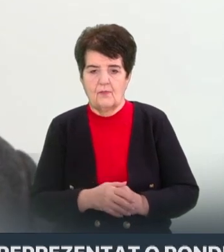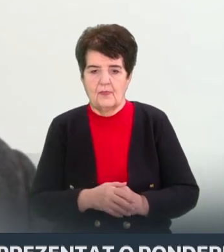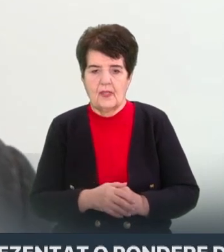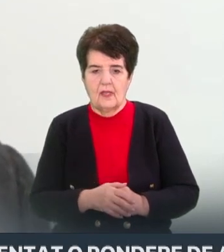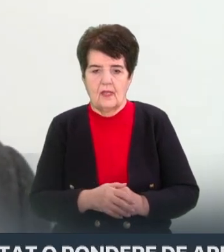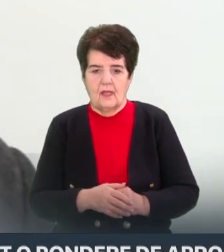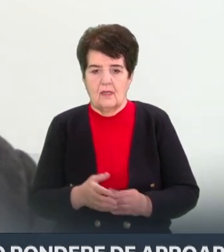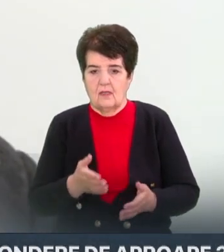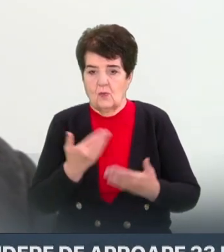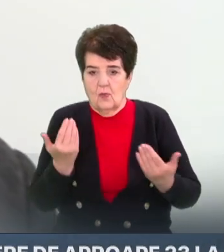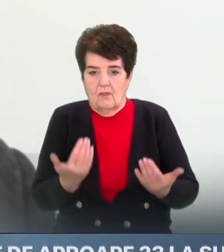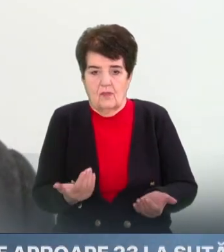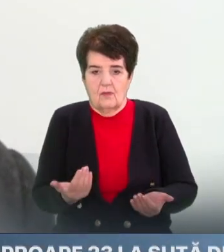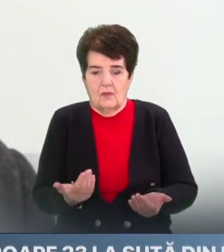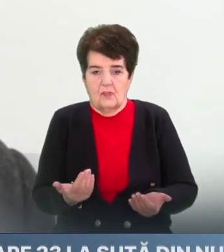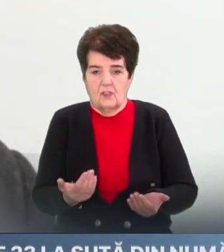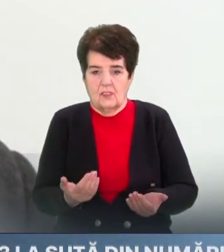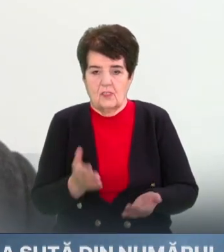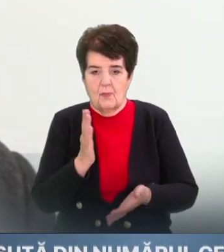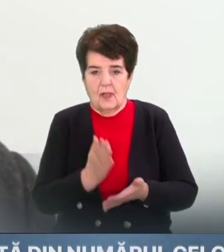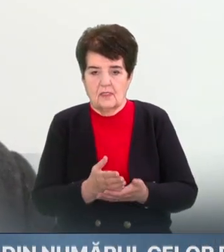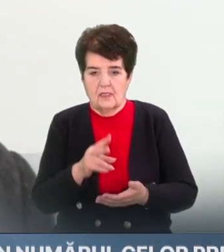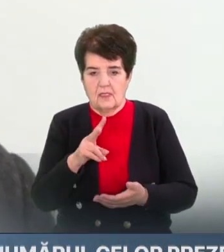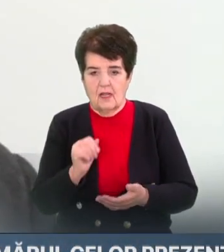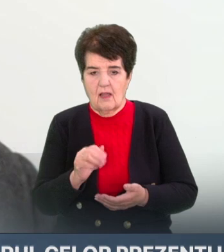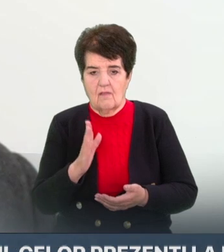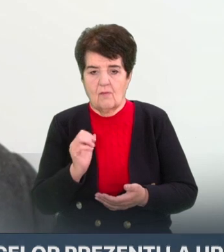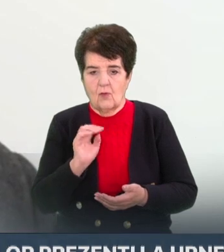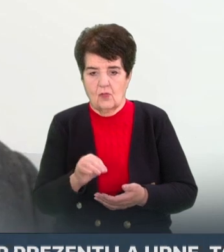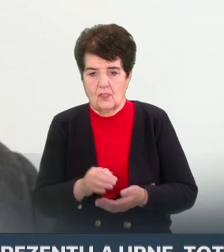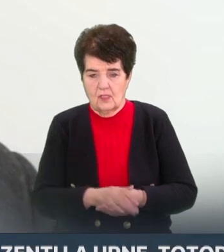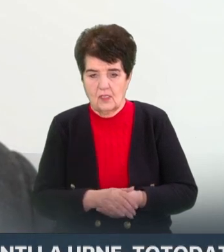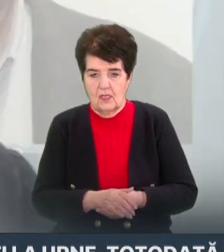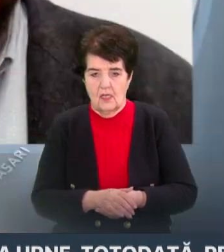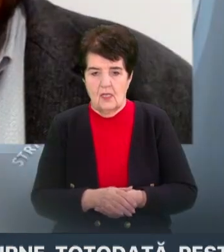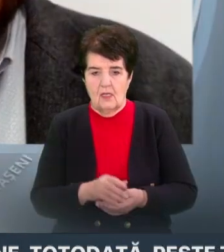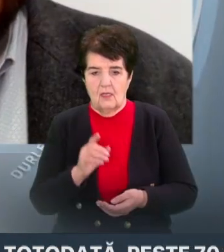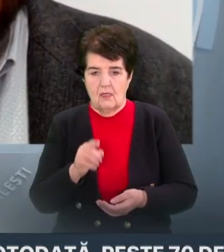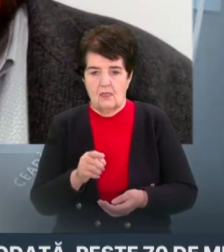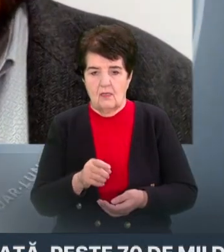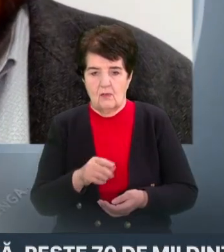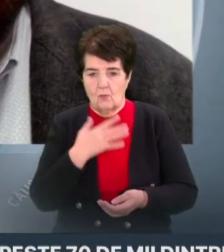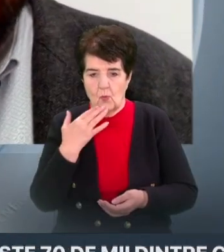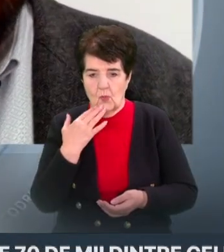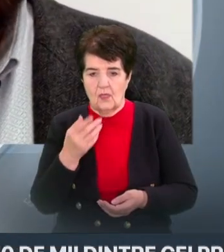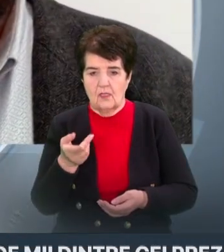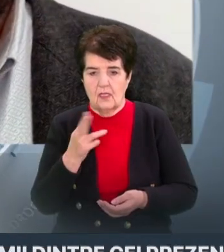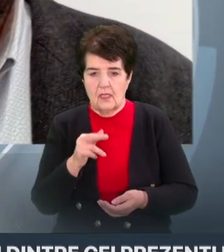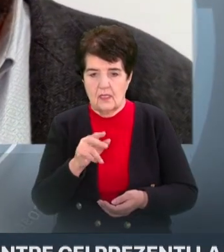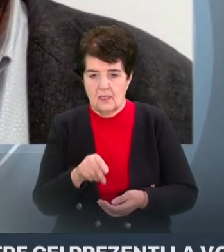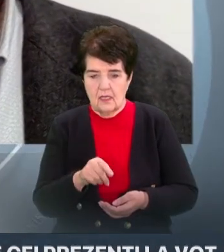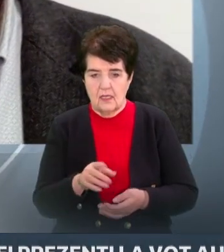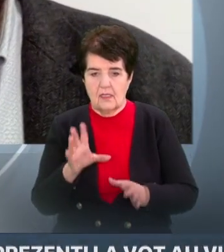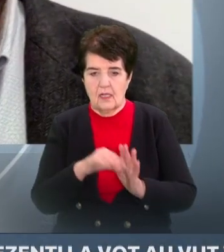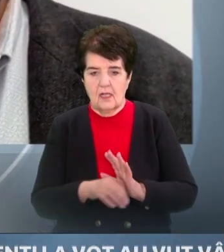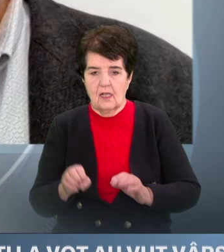nou, am rămas plăcut surprins de prezența la vot și, de fapt, de procentajul obținut de susținătorii integrării